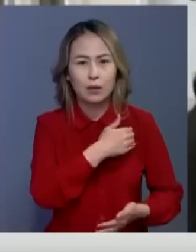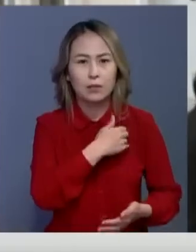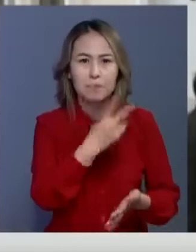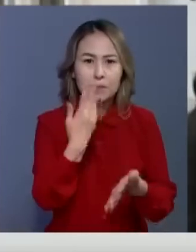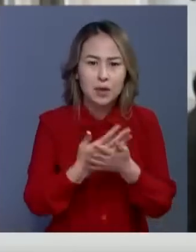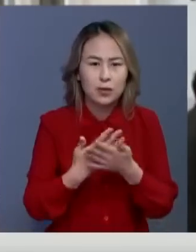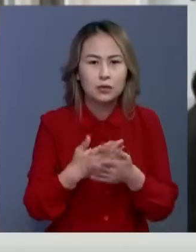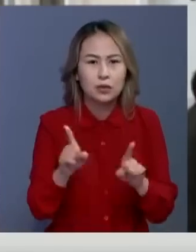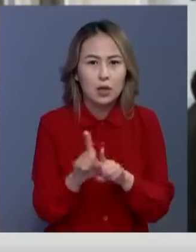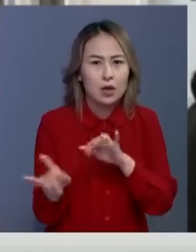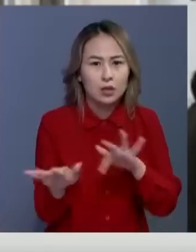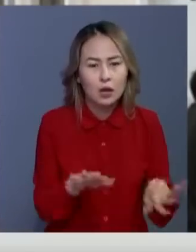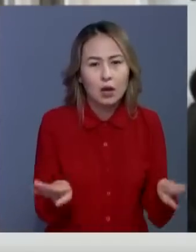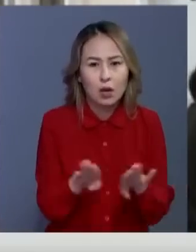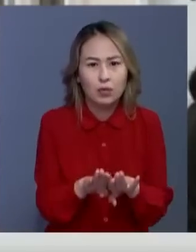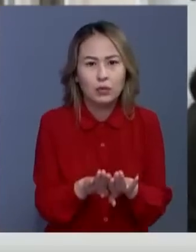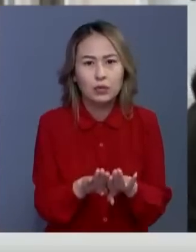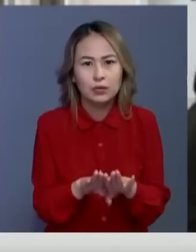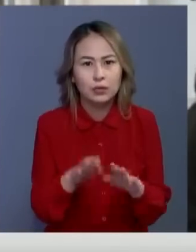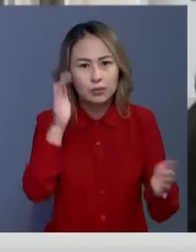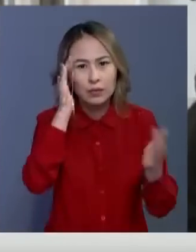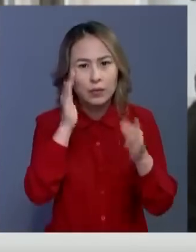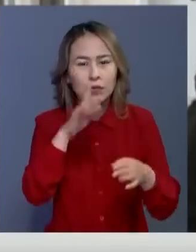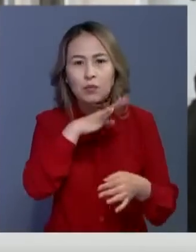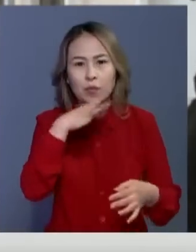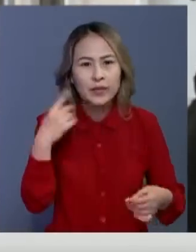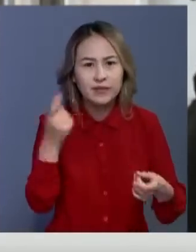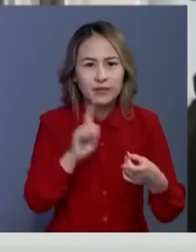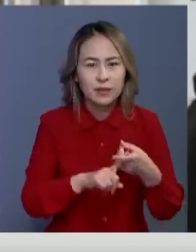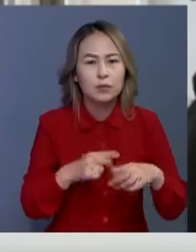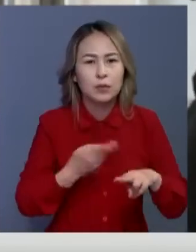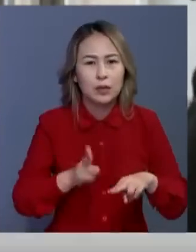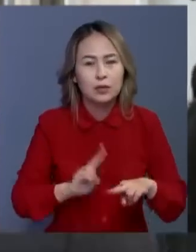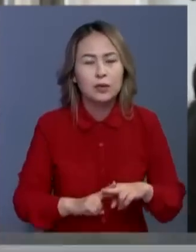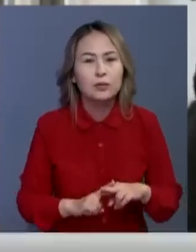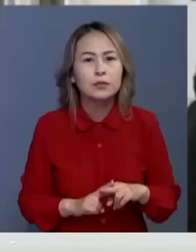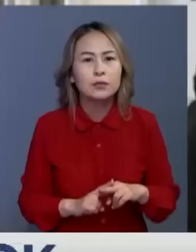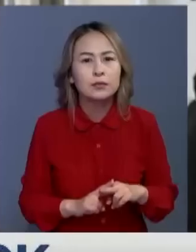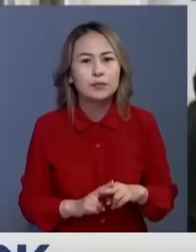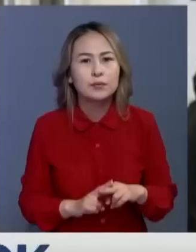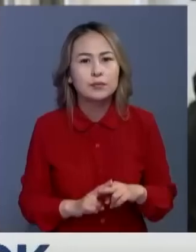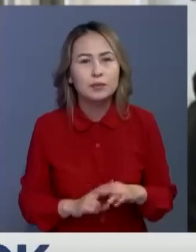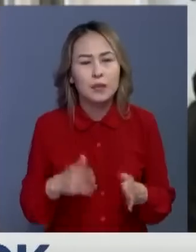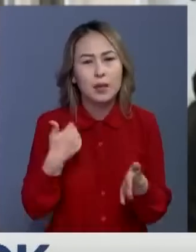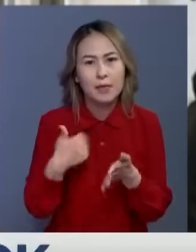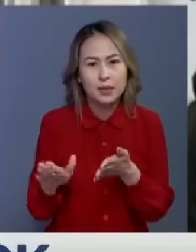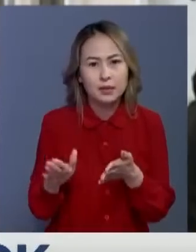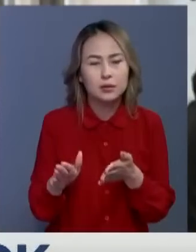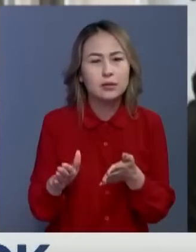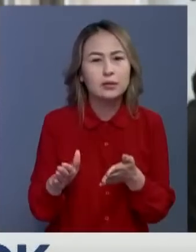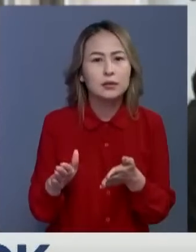көрсетіп, бұндай іс-әрекет жемқорлықпен байланысты болғаннан кейін одан бас тартып және де